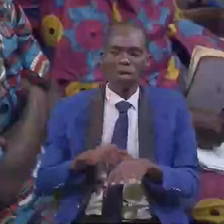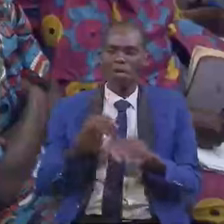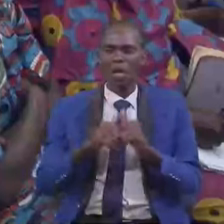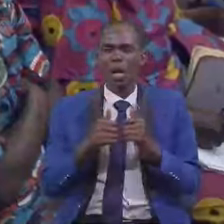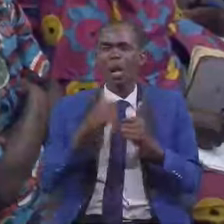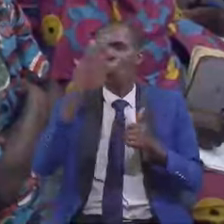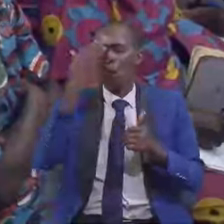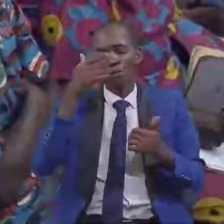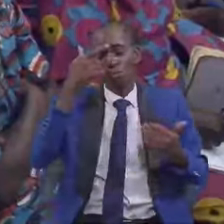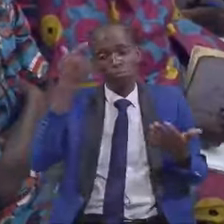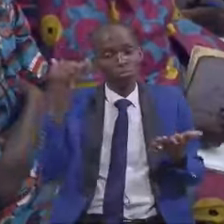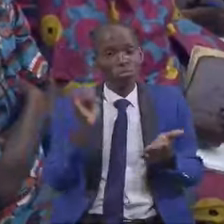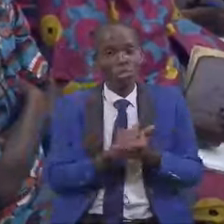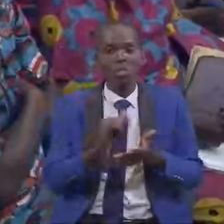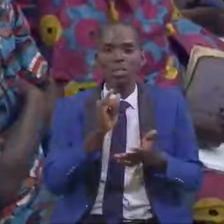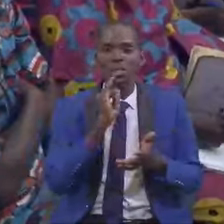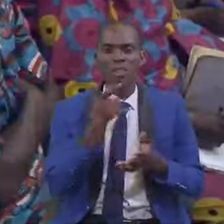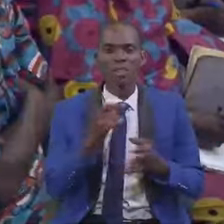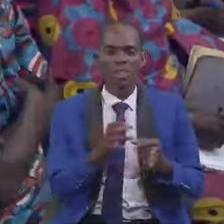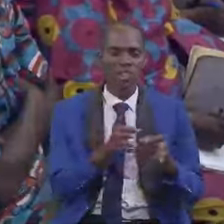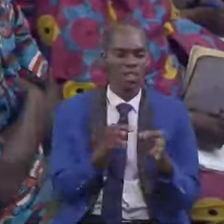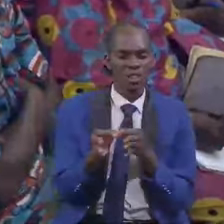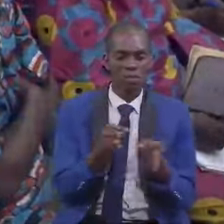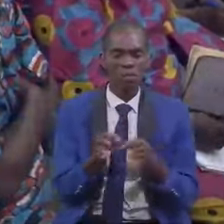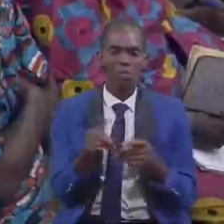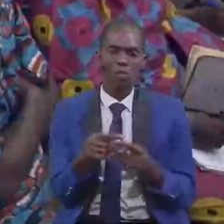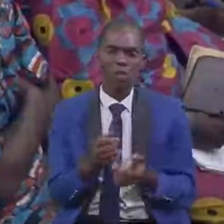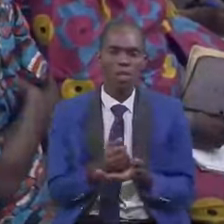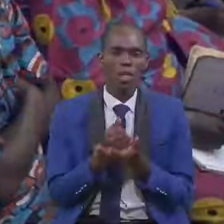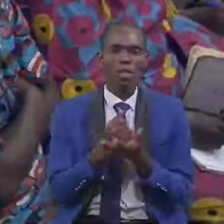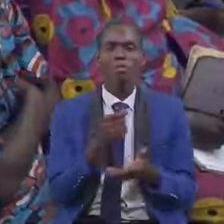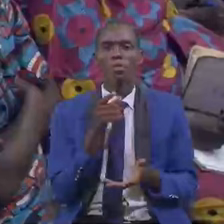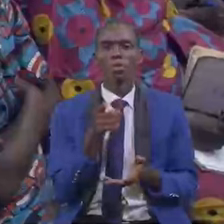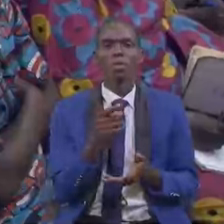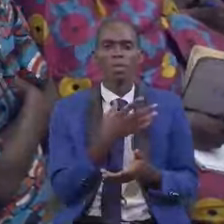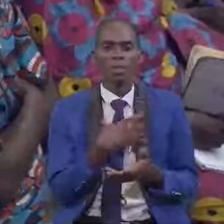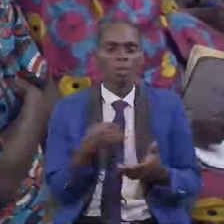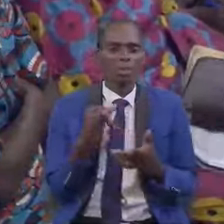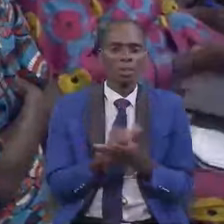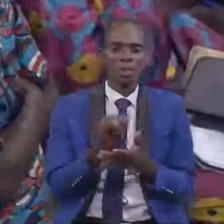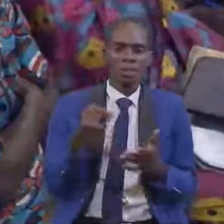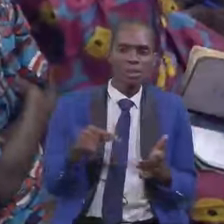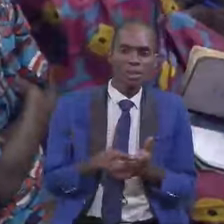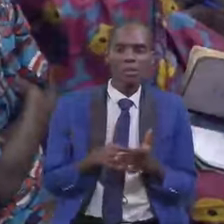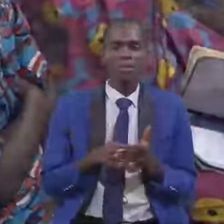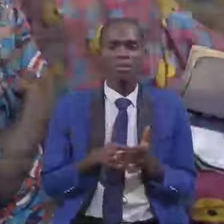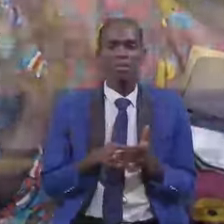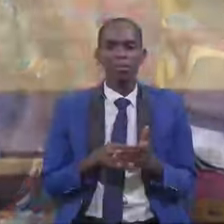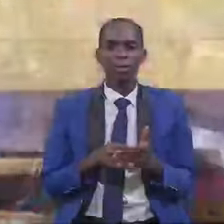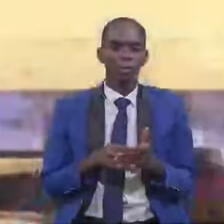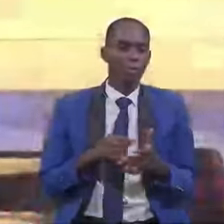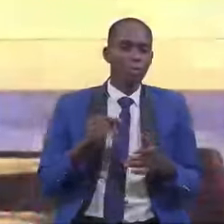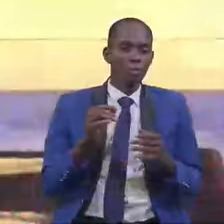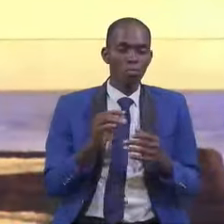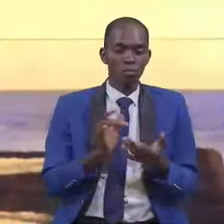guéri. Et vous viendrez une semaine après pour une preuve, pour prouver que la prescription a